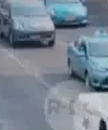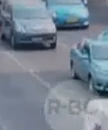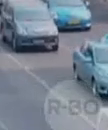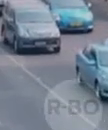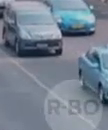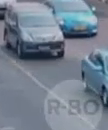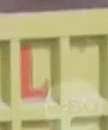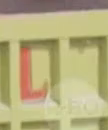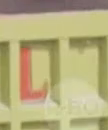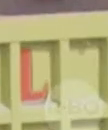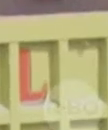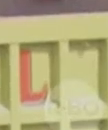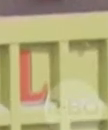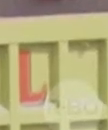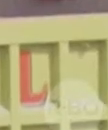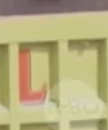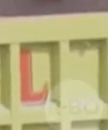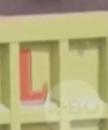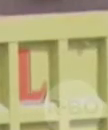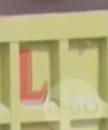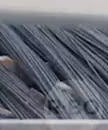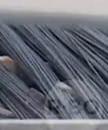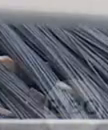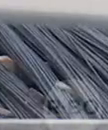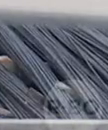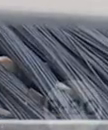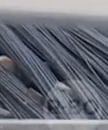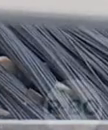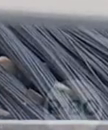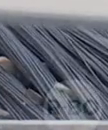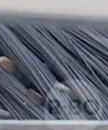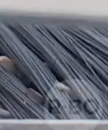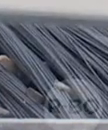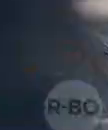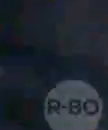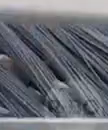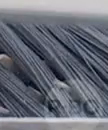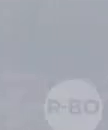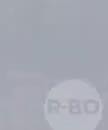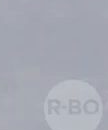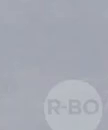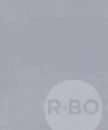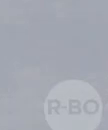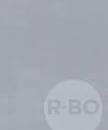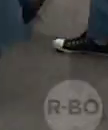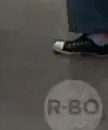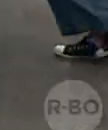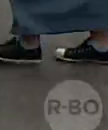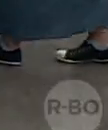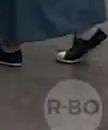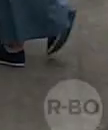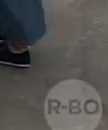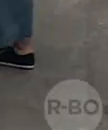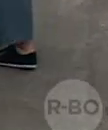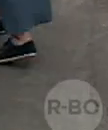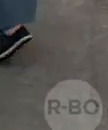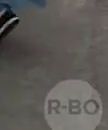dari selama ini kelas menengah yang hanya menggunakan kendaraan pribadi bisa beralih menggunakan kendaraan umum jarg